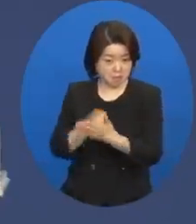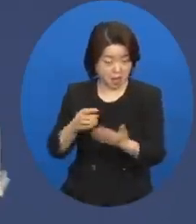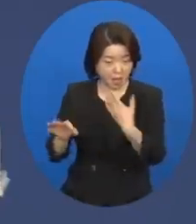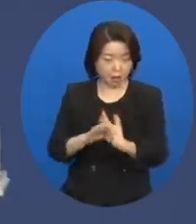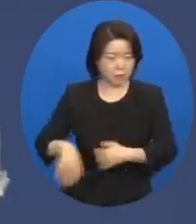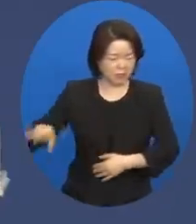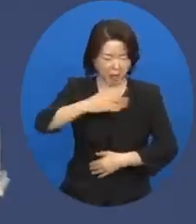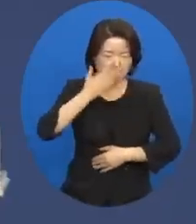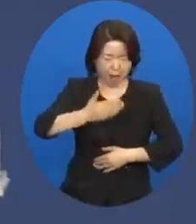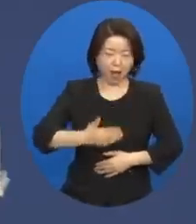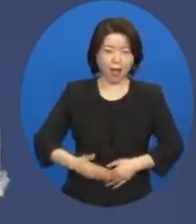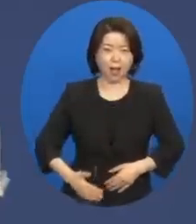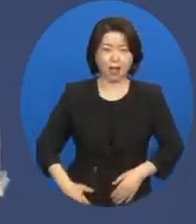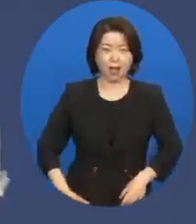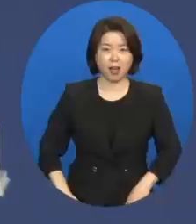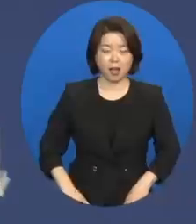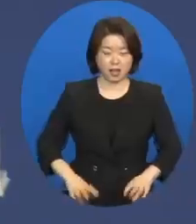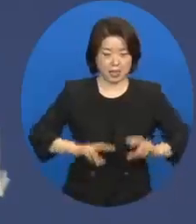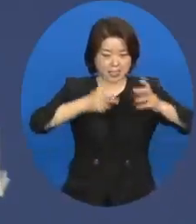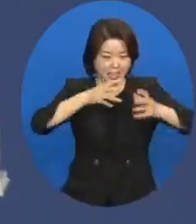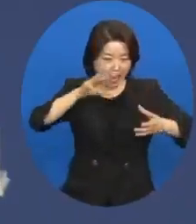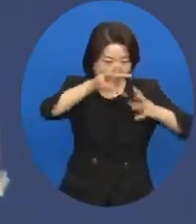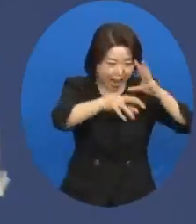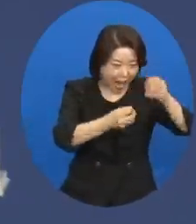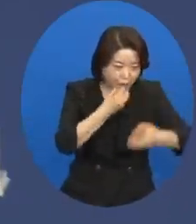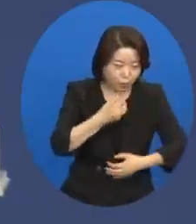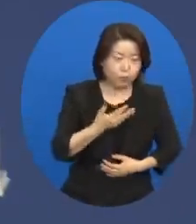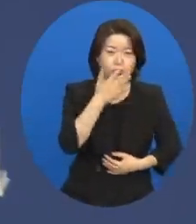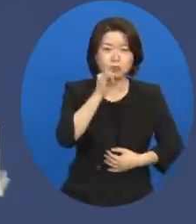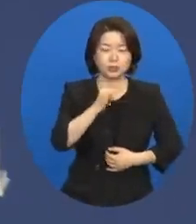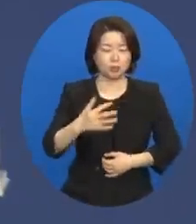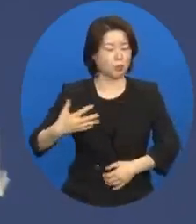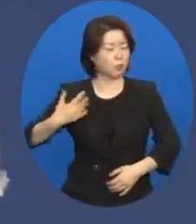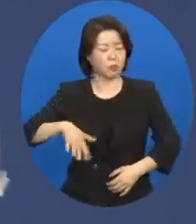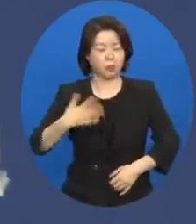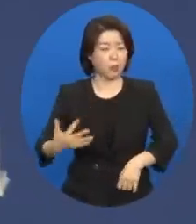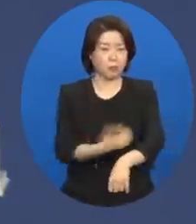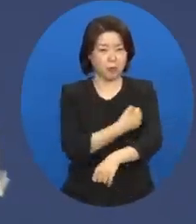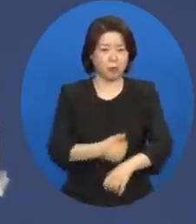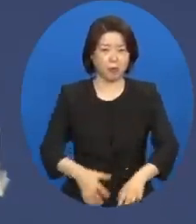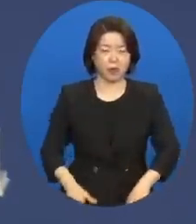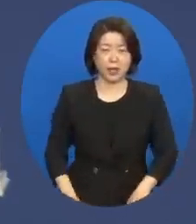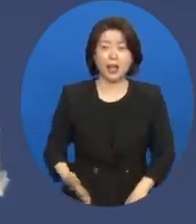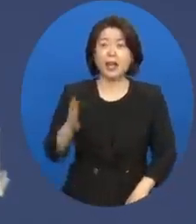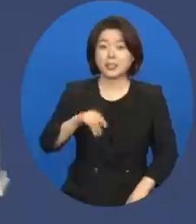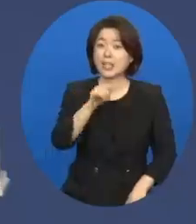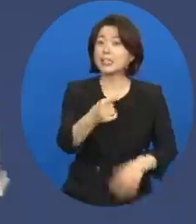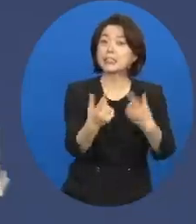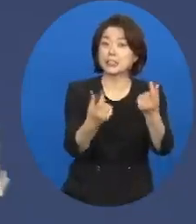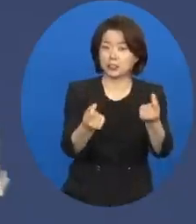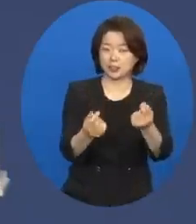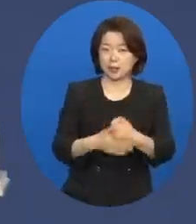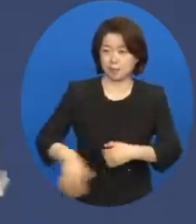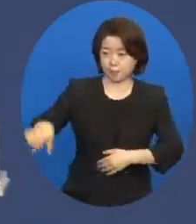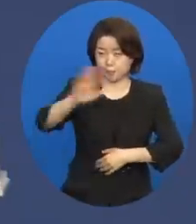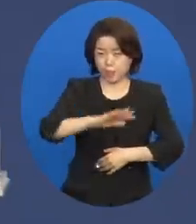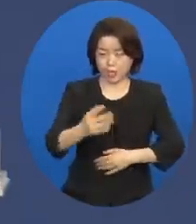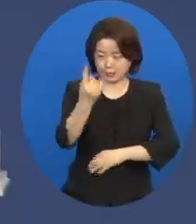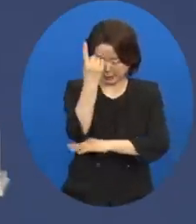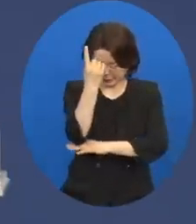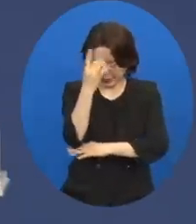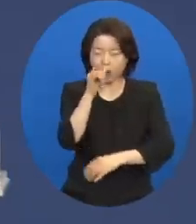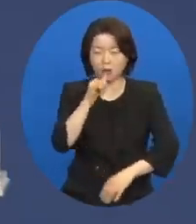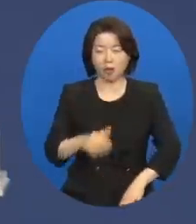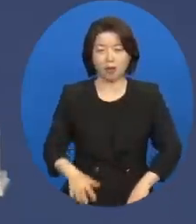없어요. 어? 지구라도 삶아 먹을 정도로 막 대단한 능력이 있는 거예요. 근데 어쨌든 그렇게 모든 걸 그렇게 지켜.